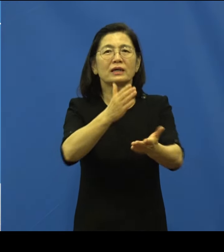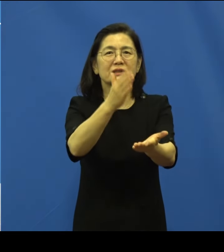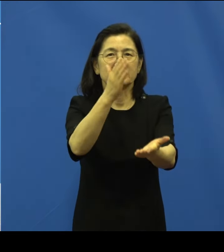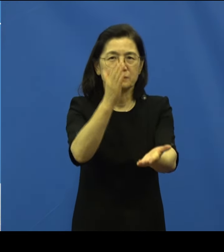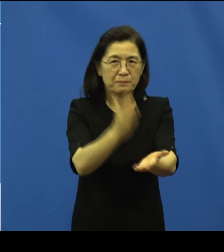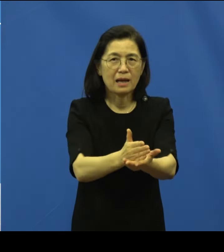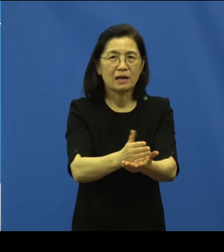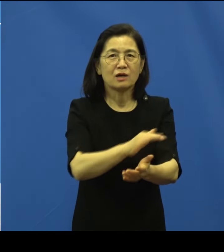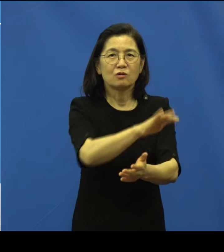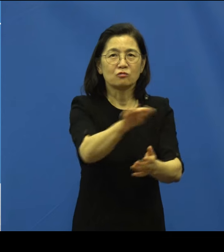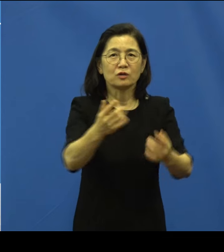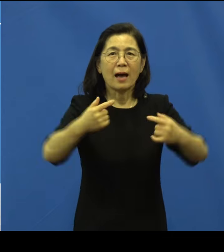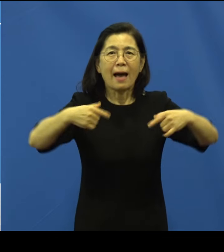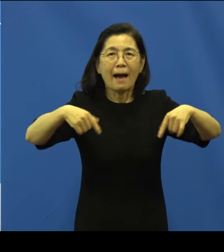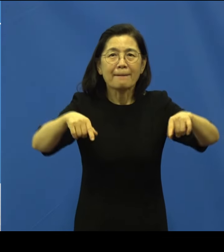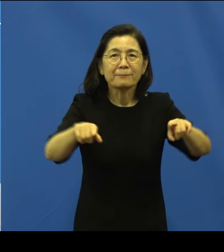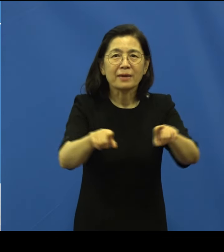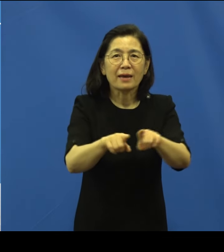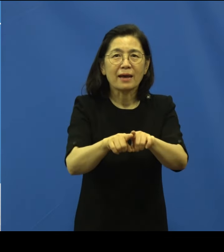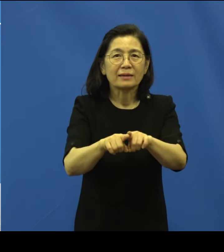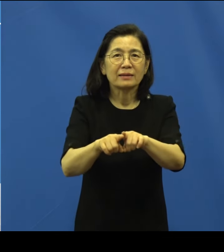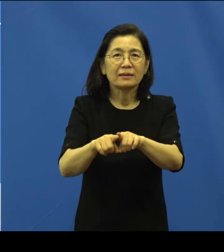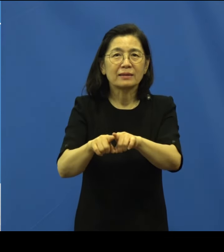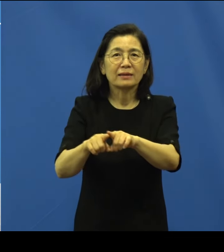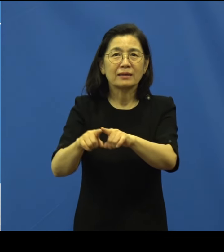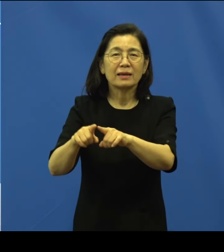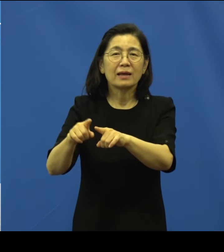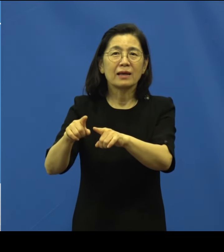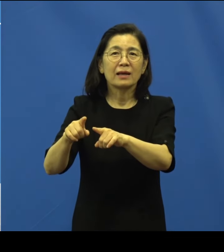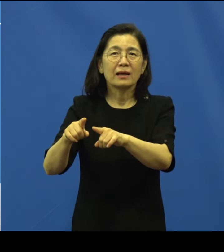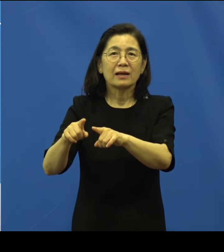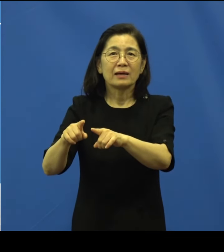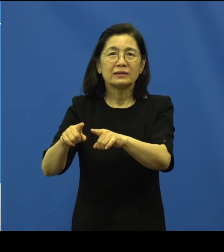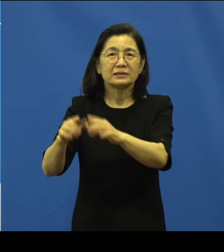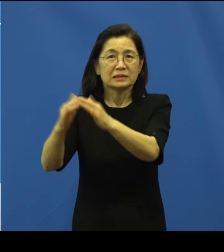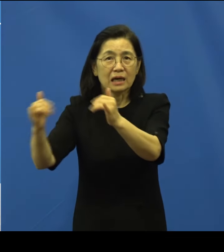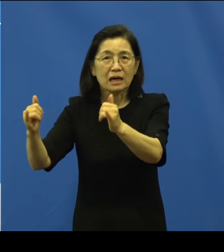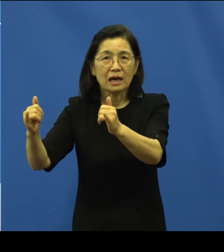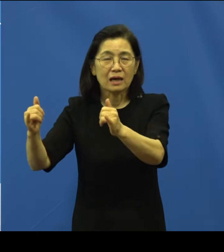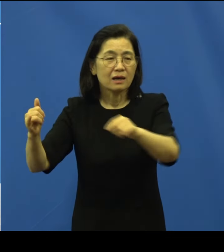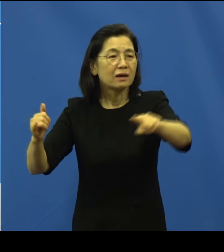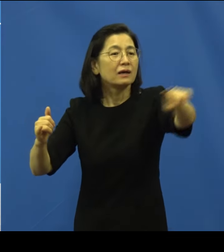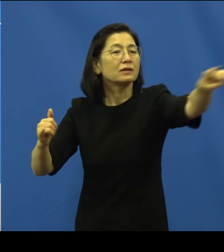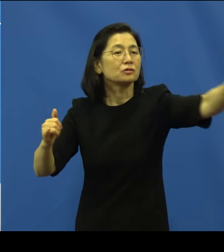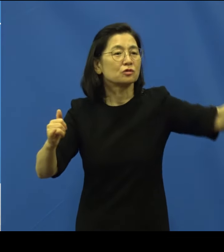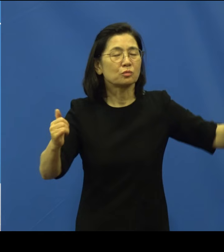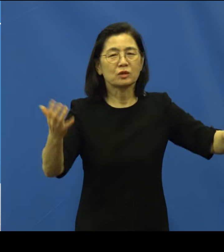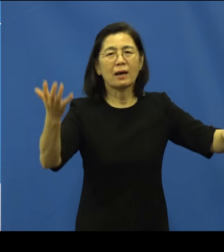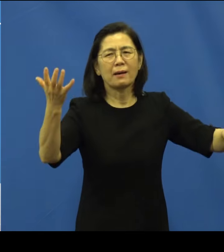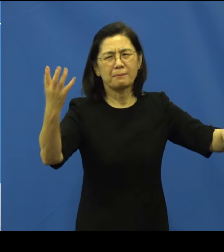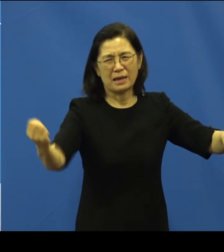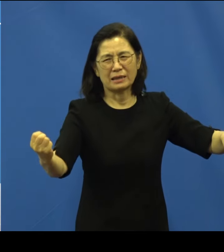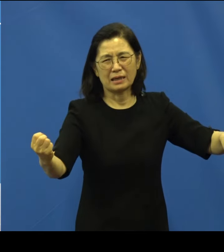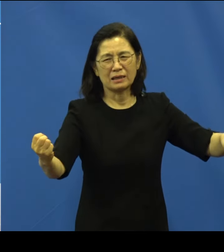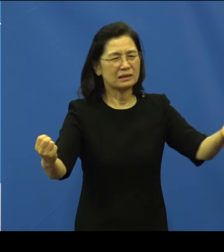말라. 우리와 함께한 자가 그들과 함께한 자보다 많으니라.